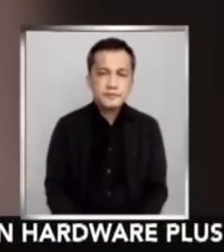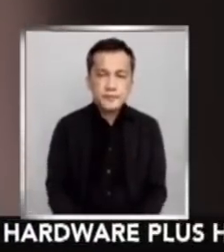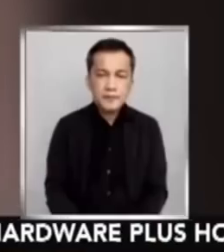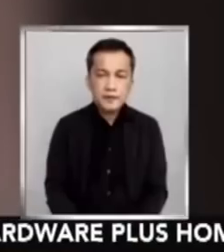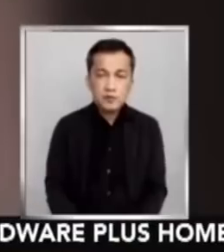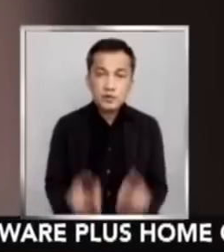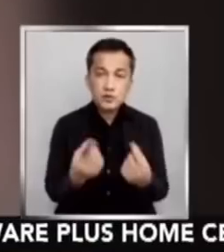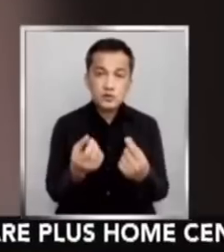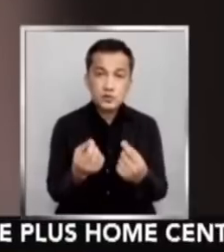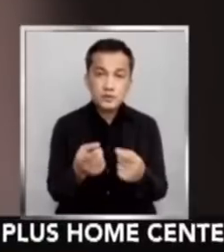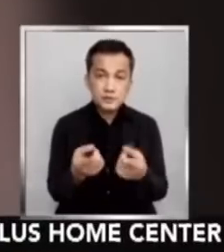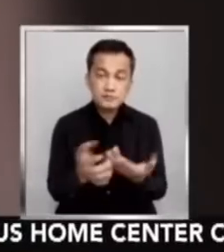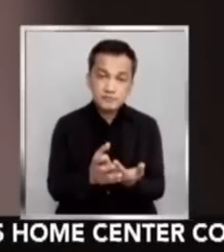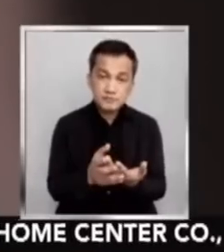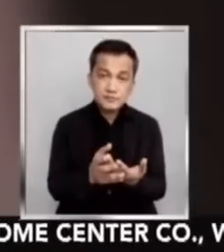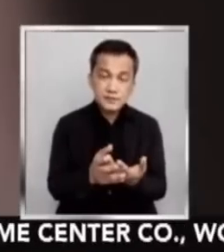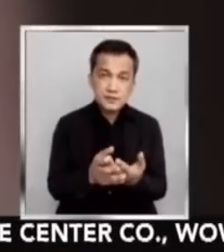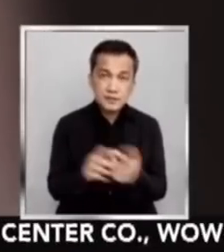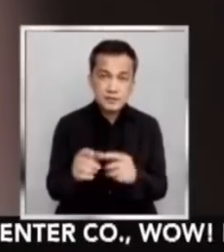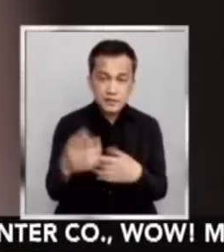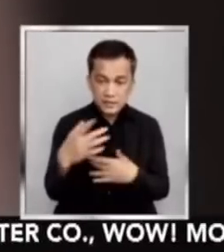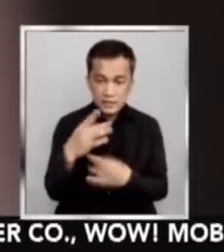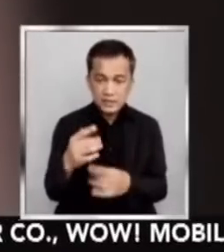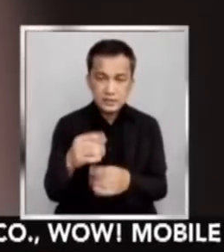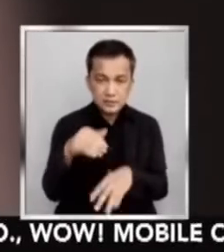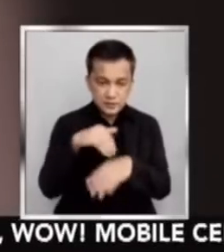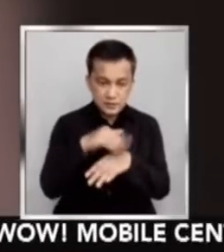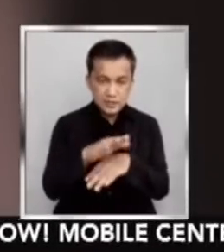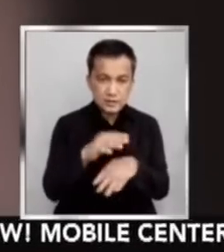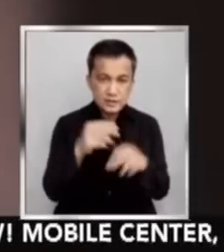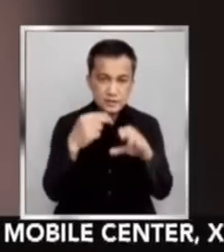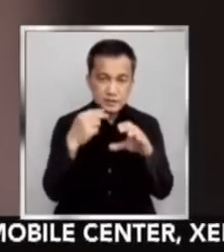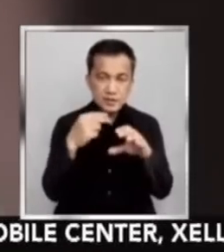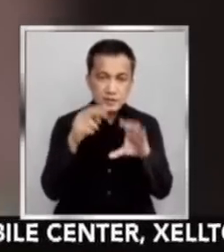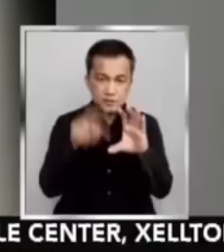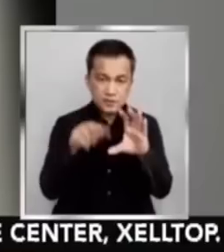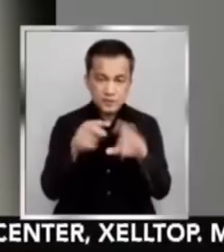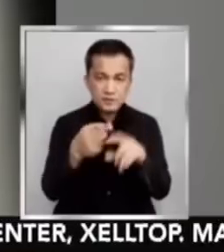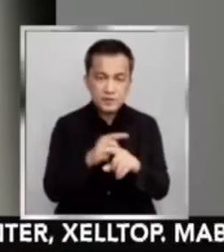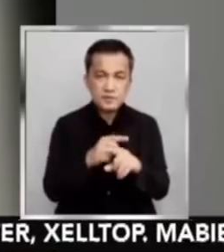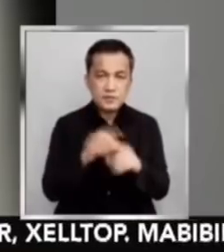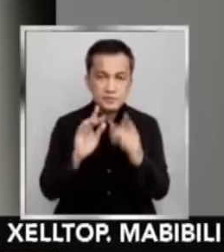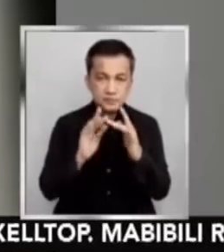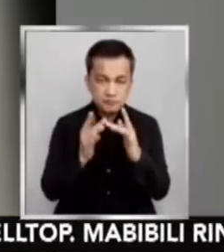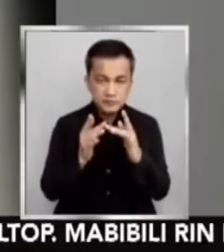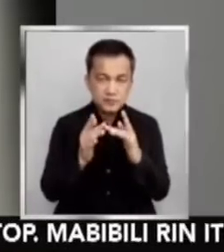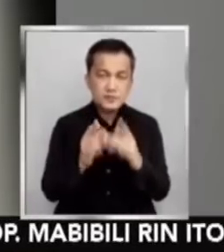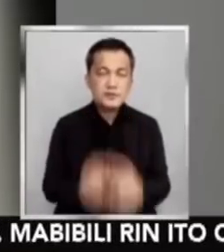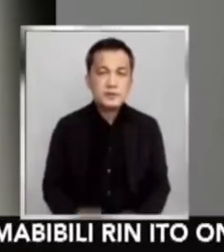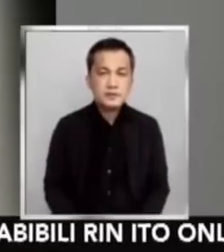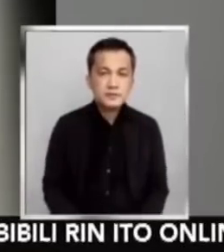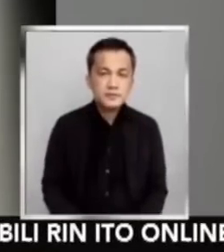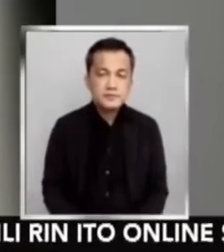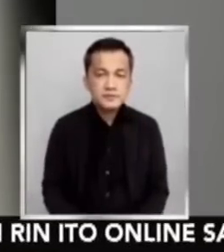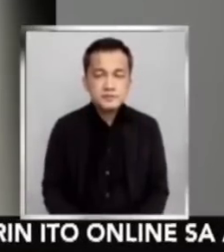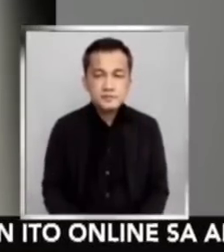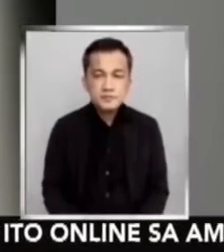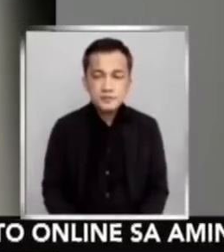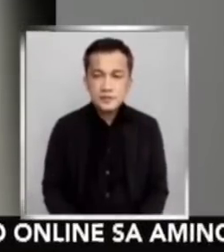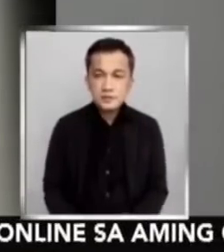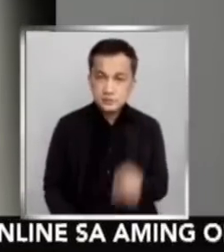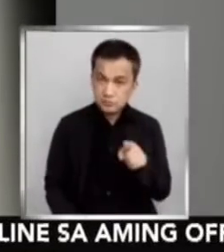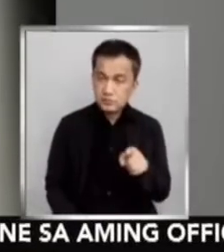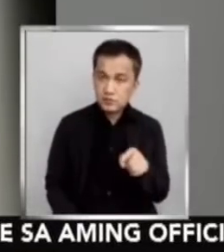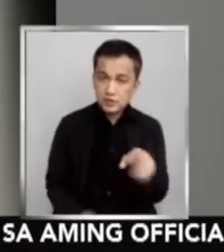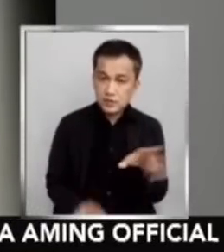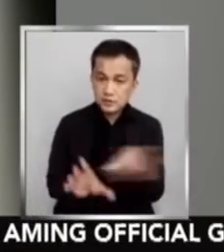lang, mag-like ng ipapadalang video mula sa isang social media platform. Pag naging part ka na lang team nila,